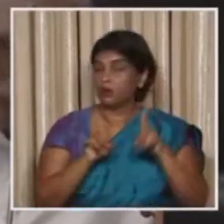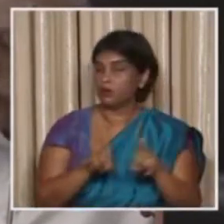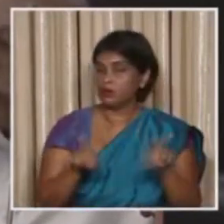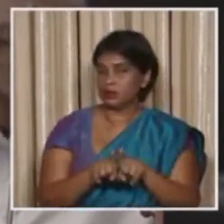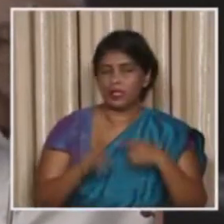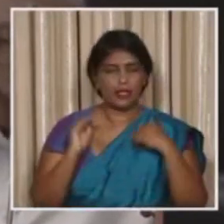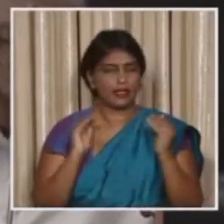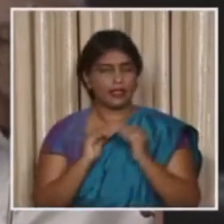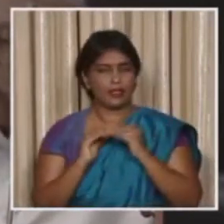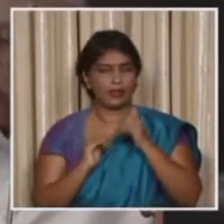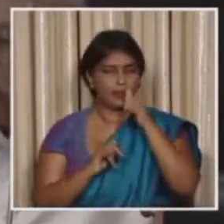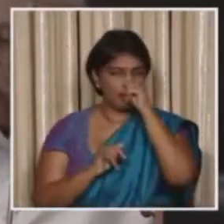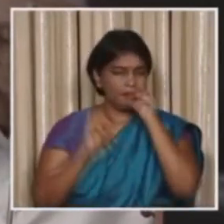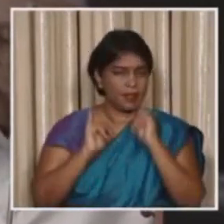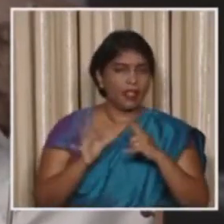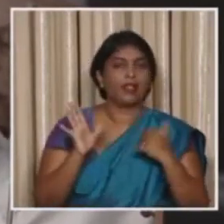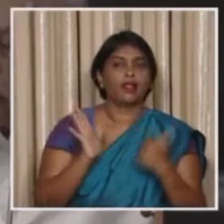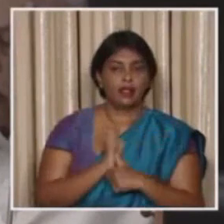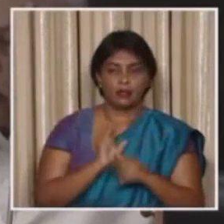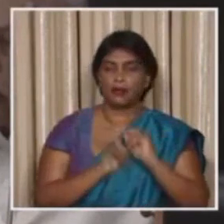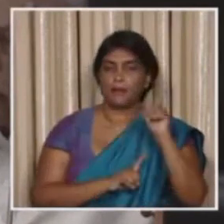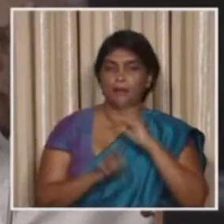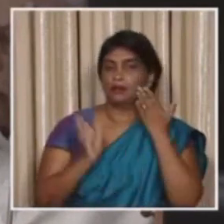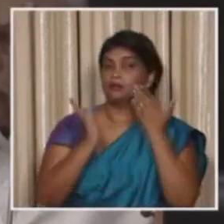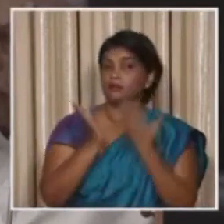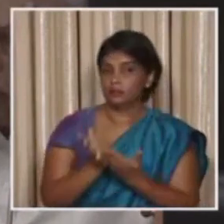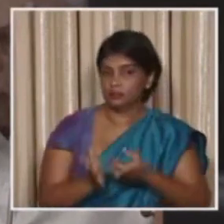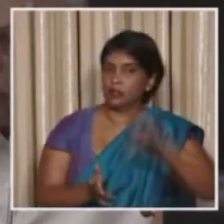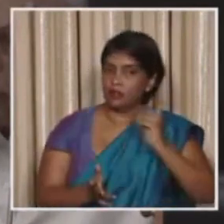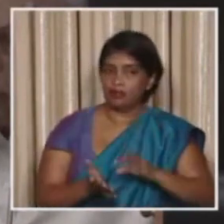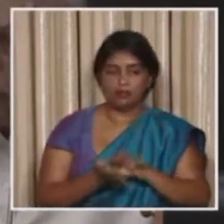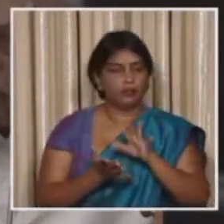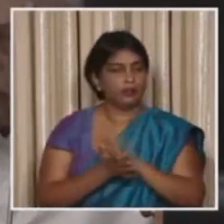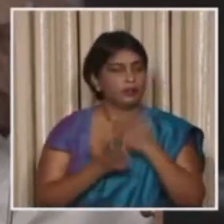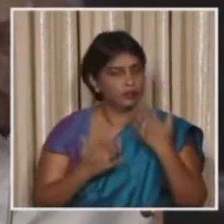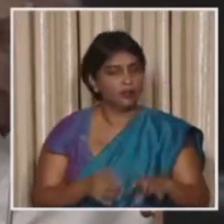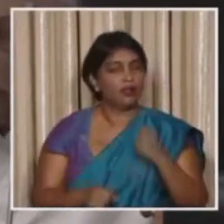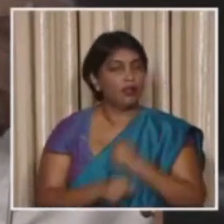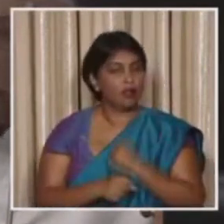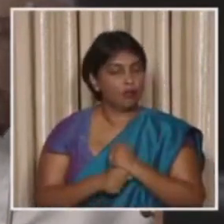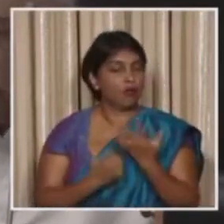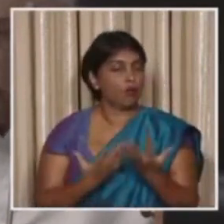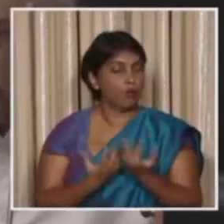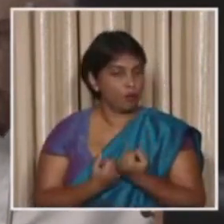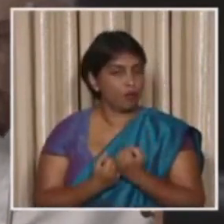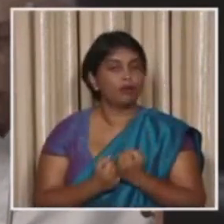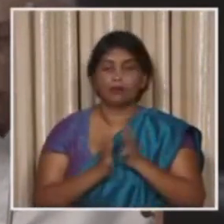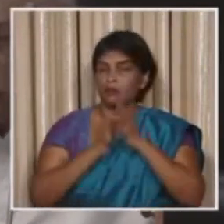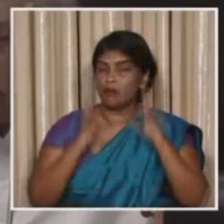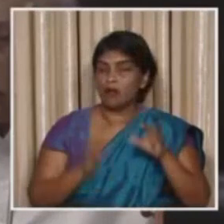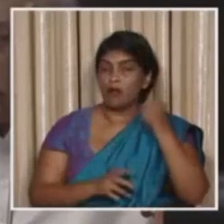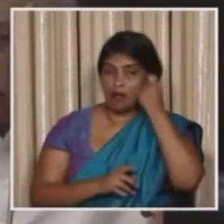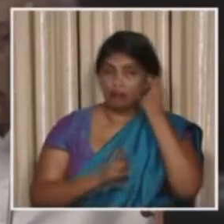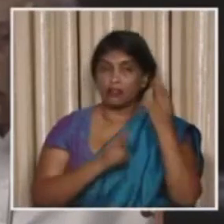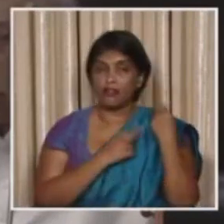හා ගැළපෙන දූෂණ විරෝධී පනත මේ සභාවට ඉදිරිපත් කර සම්මත කරගත්තා. ආණ්ඩුවට අවශ්‍ය මහා මත